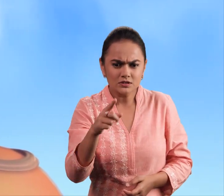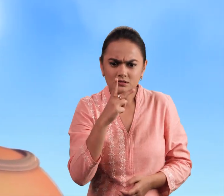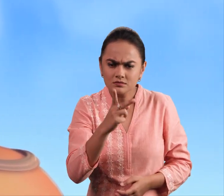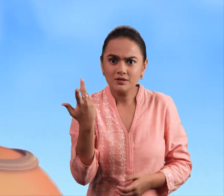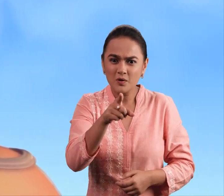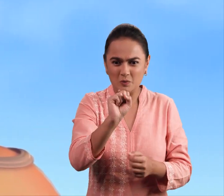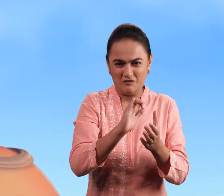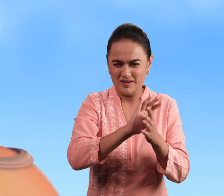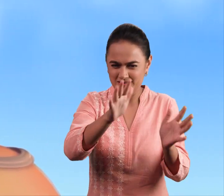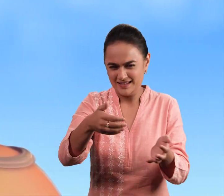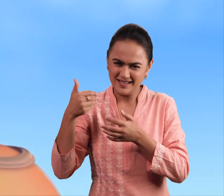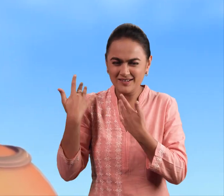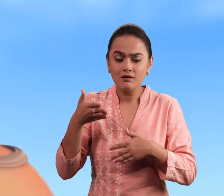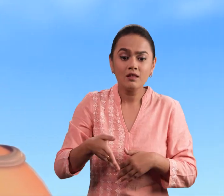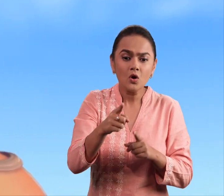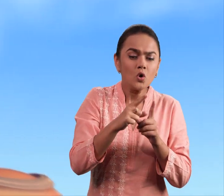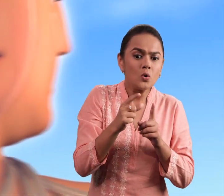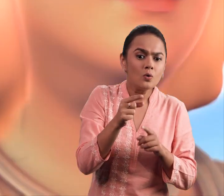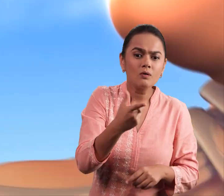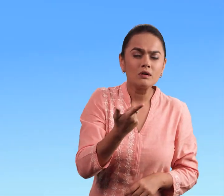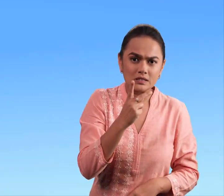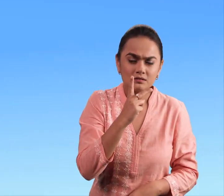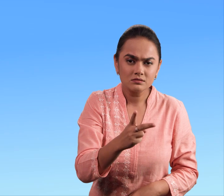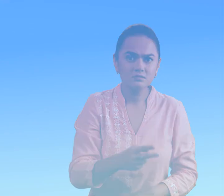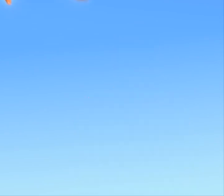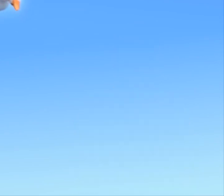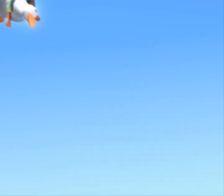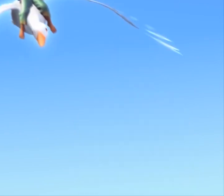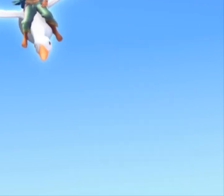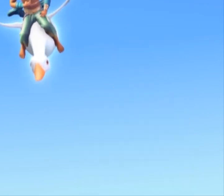जाए अपने मित्रों को खोकर ये कृष्ण कर क्या रहा है।